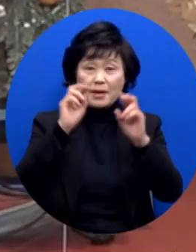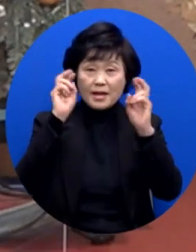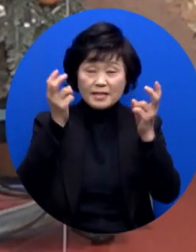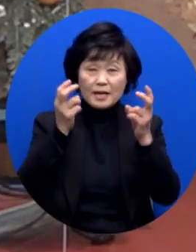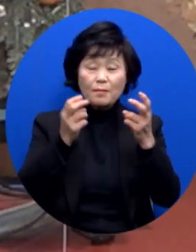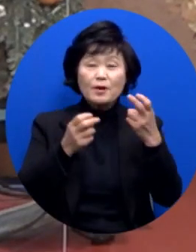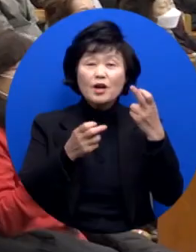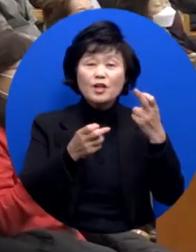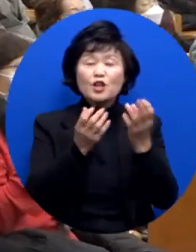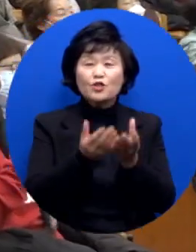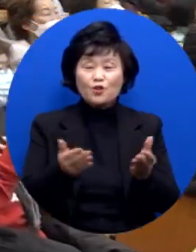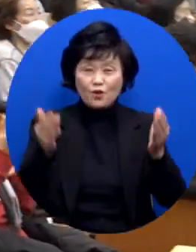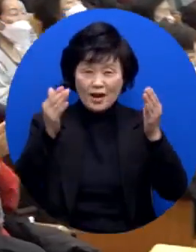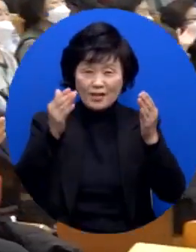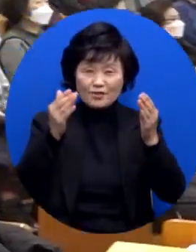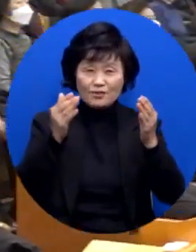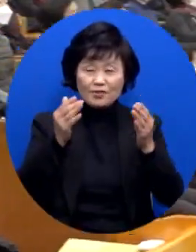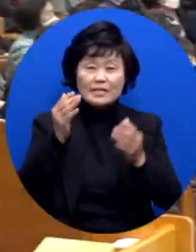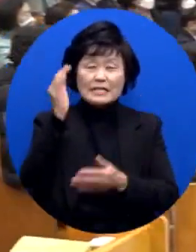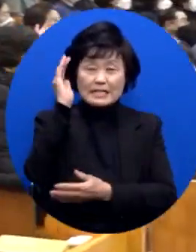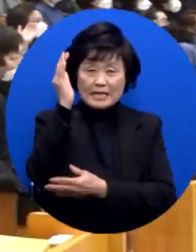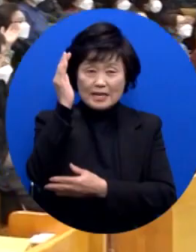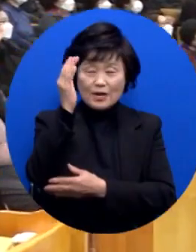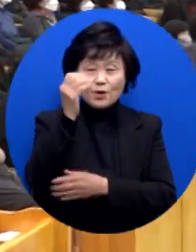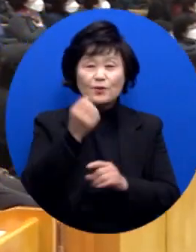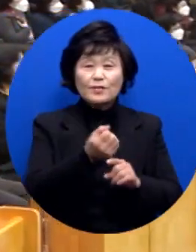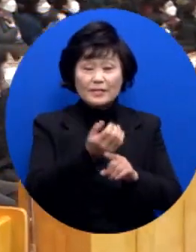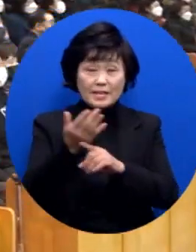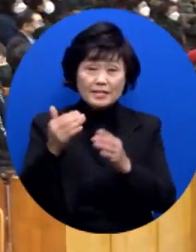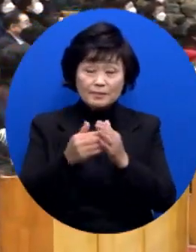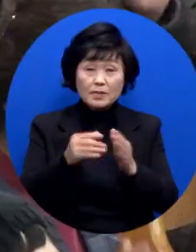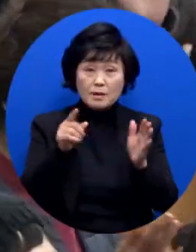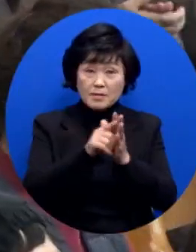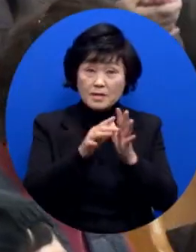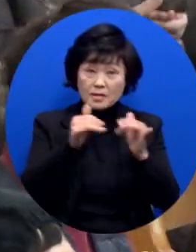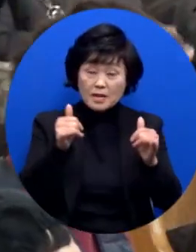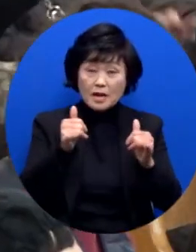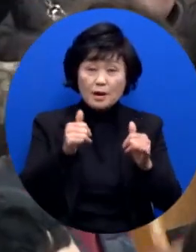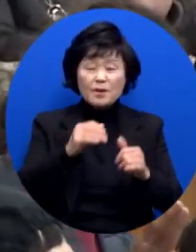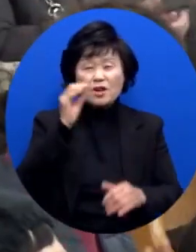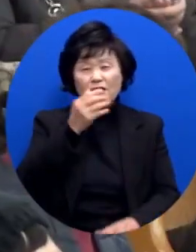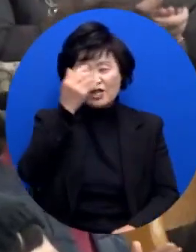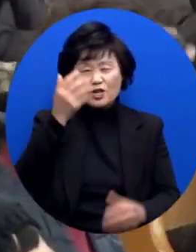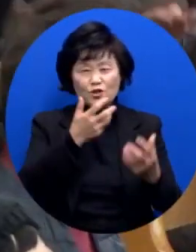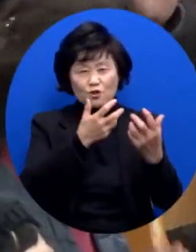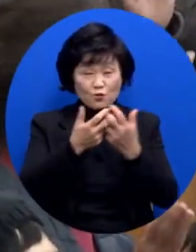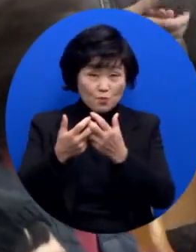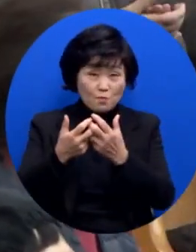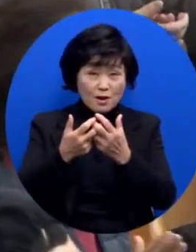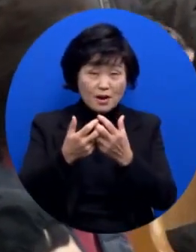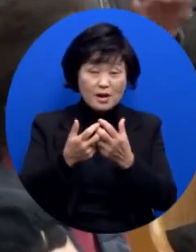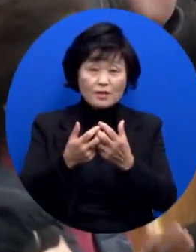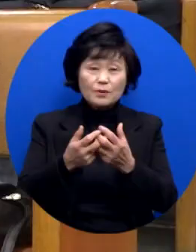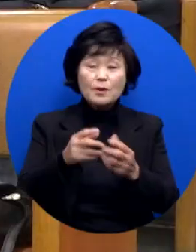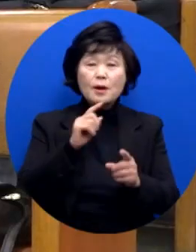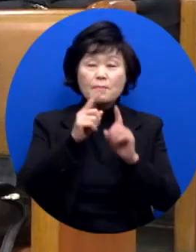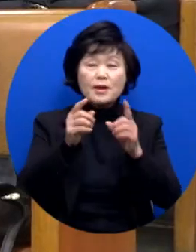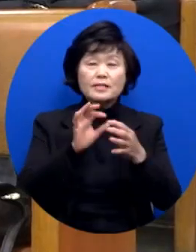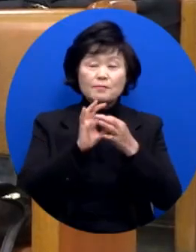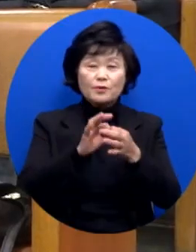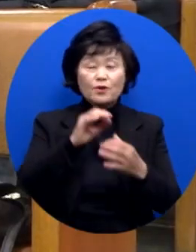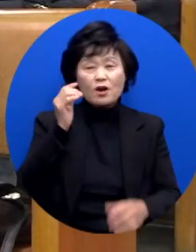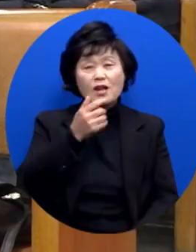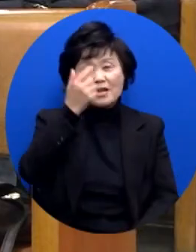있습니다. 이영훈 목사는 신앙인으로서 경건함과 성령 충만을 강조하면서 말씀을 통한 영적